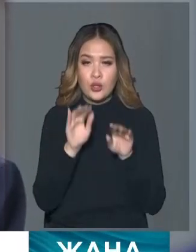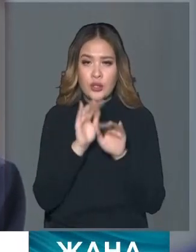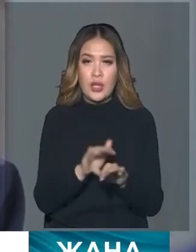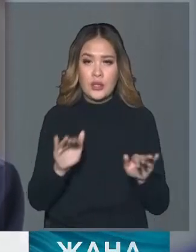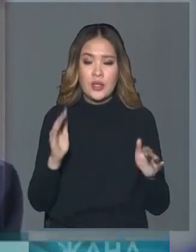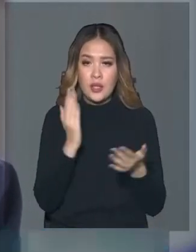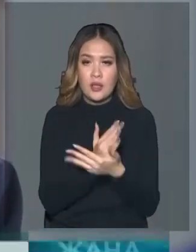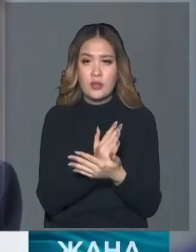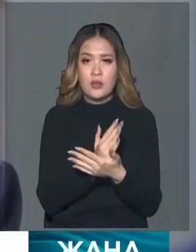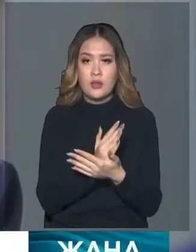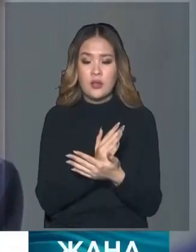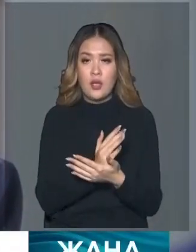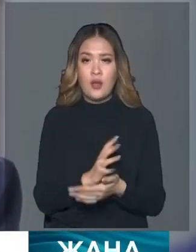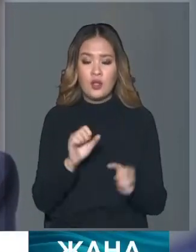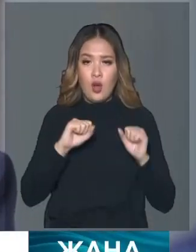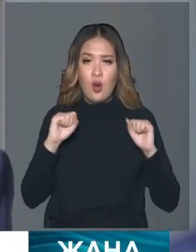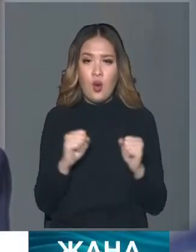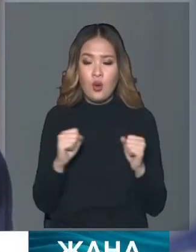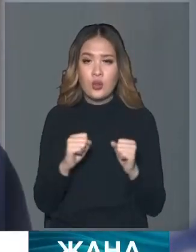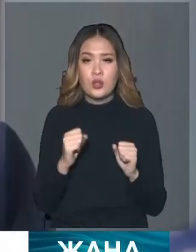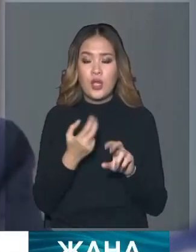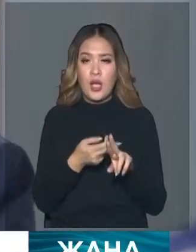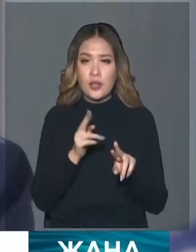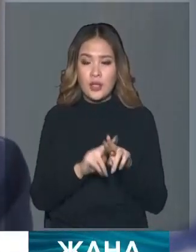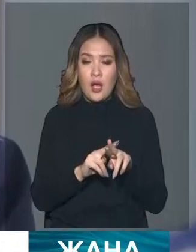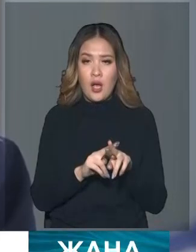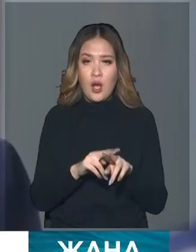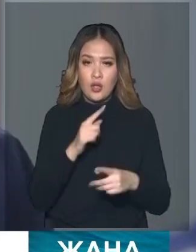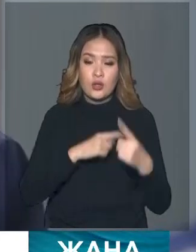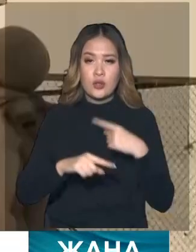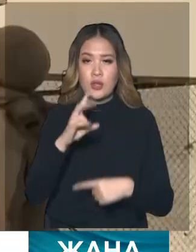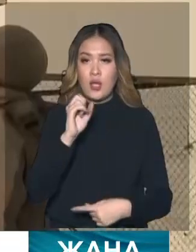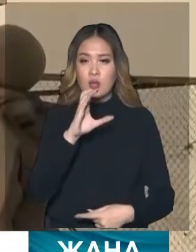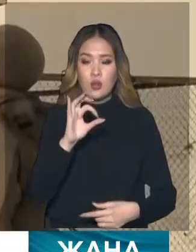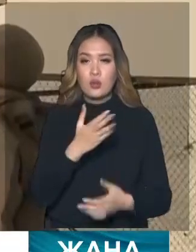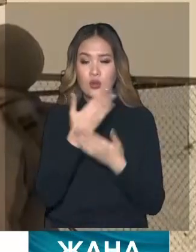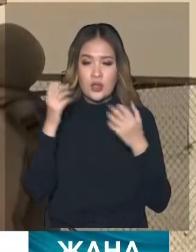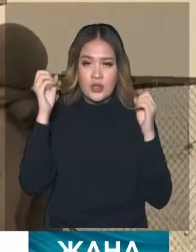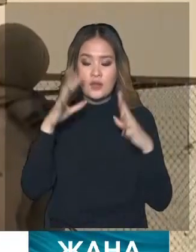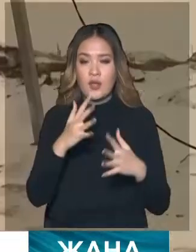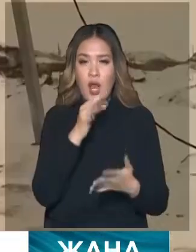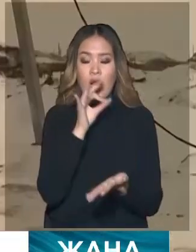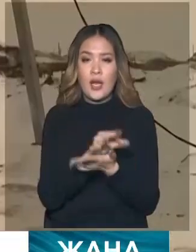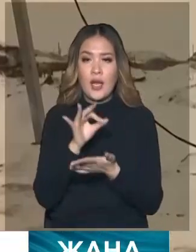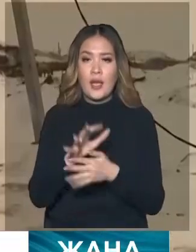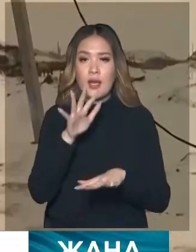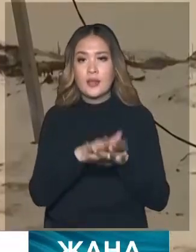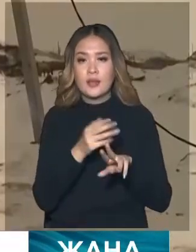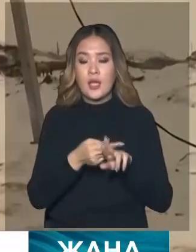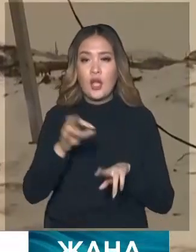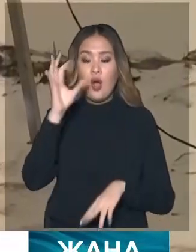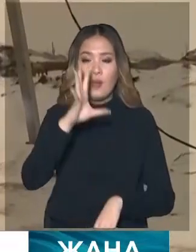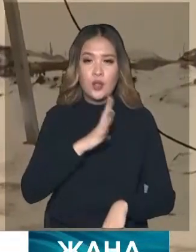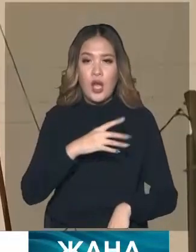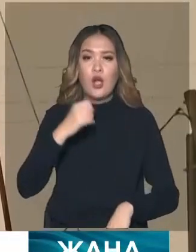үйде. Бәрі қазір салқын, уже отопление айналмайды, насос бәрі свет. Электр желісіне жауапты компания жарықты кешетінде